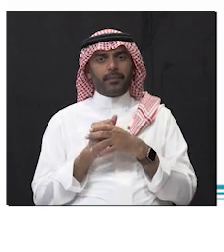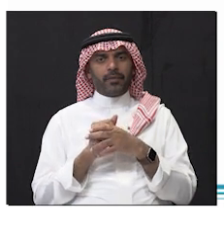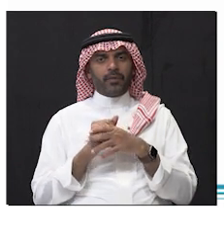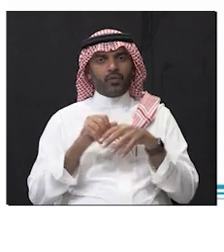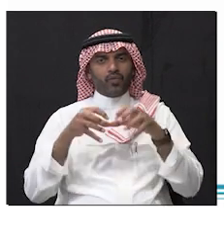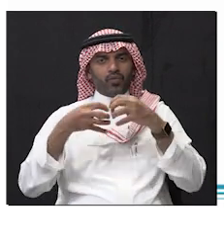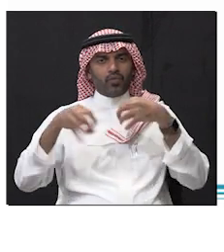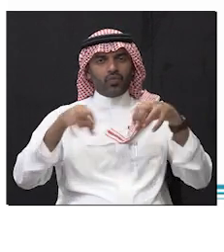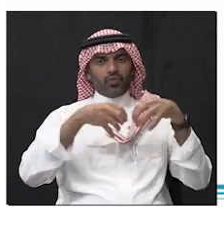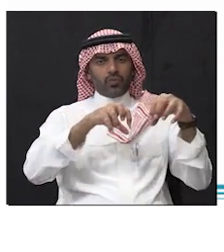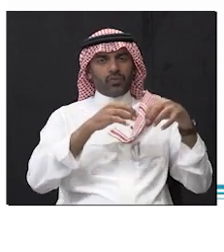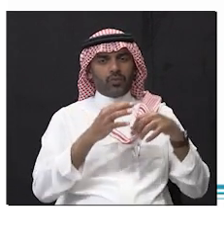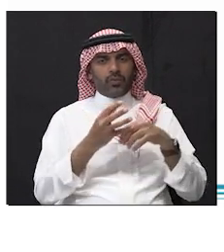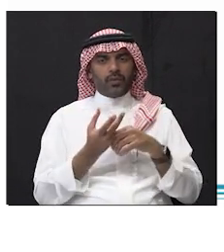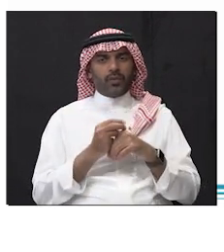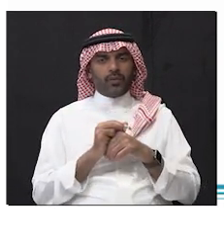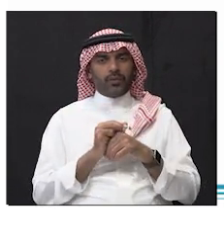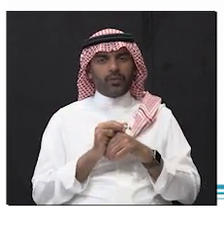تقسم المفصليات إلى